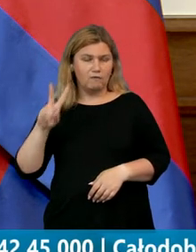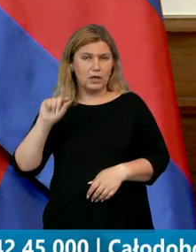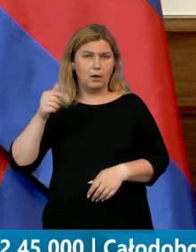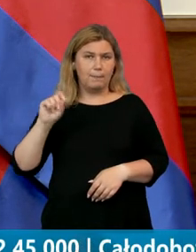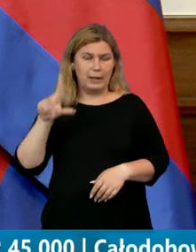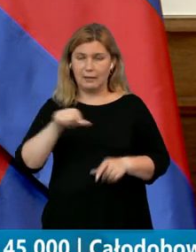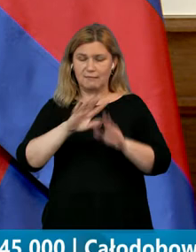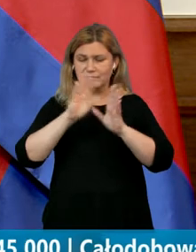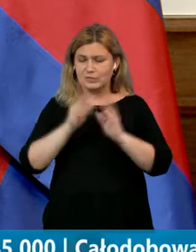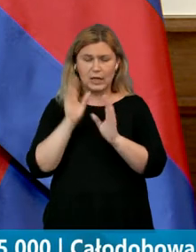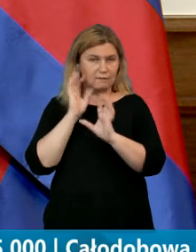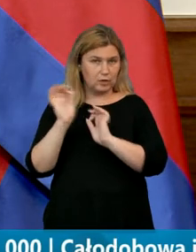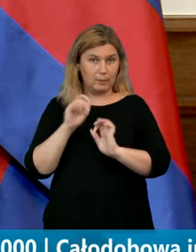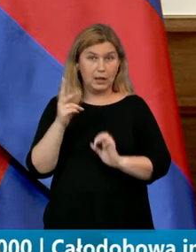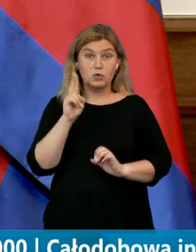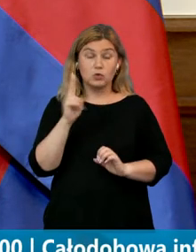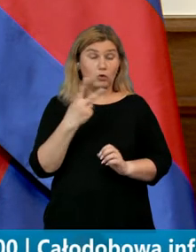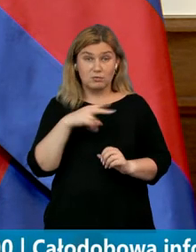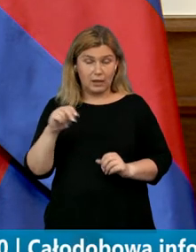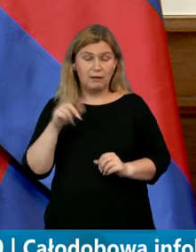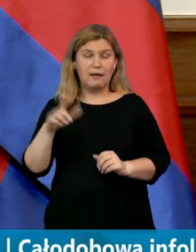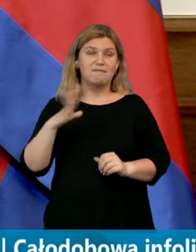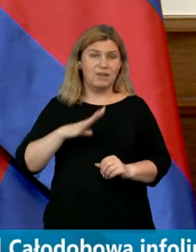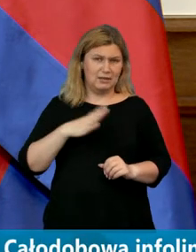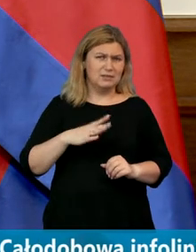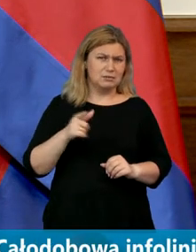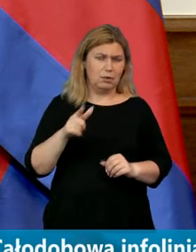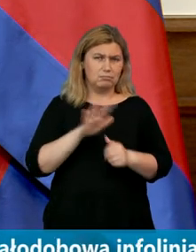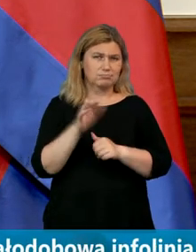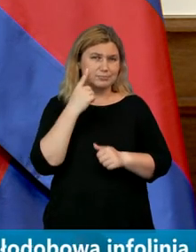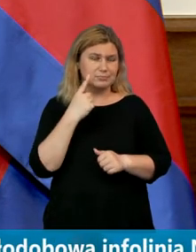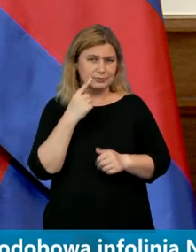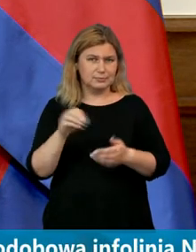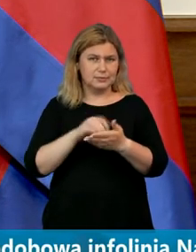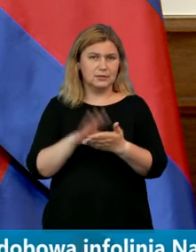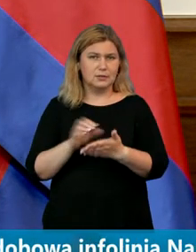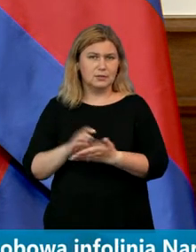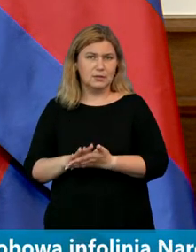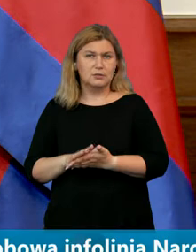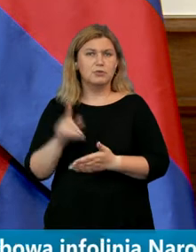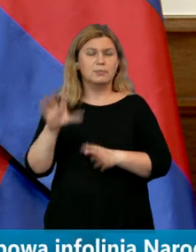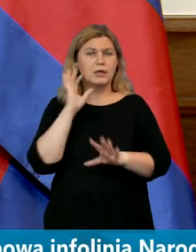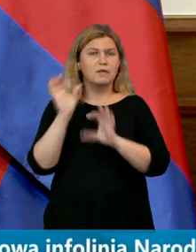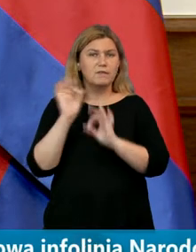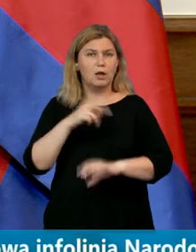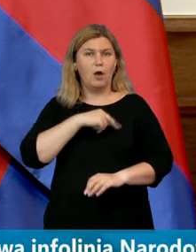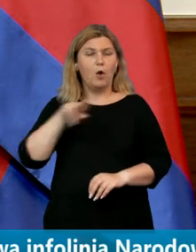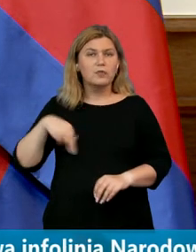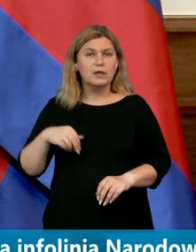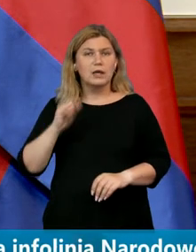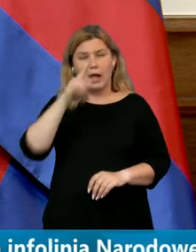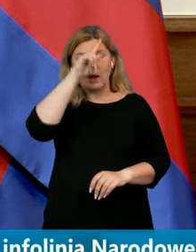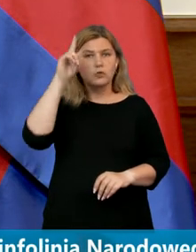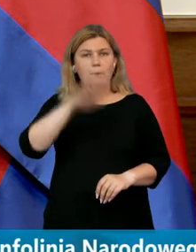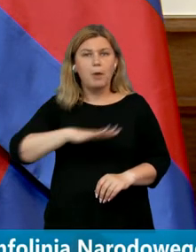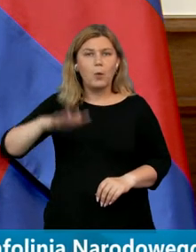temat, więc kto się nie spisał, zapraszam. Warto ten kwadrans poświęcić po to, żebyśmy tych danych o nas, jako społeczeństwie,